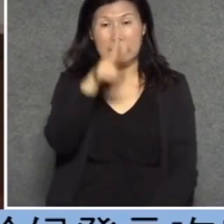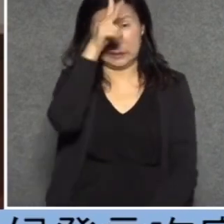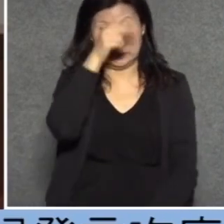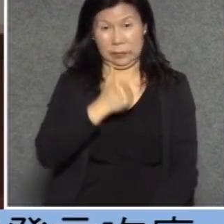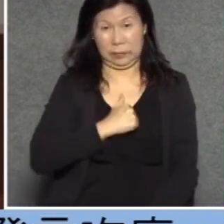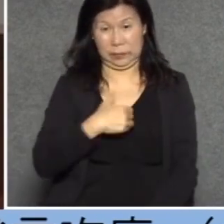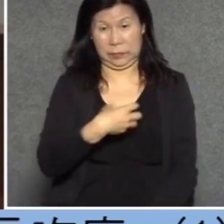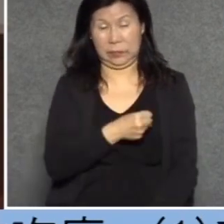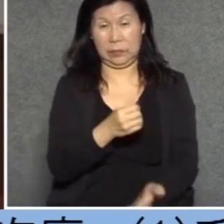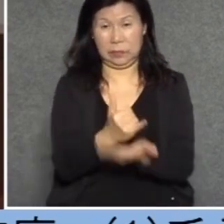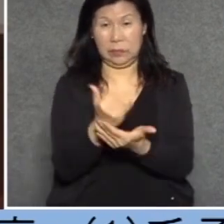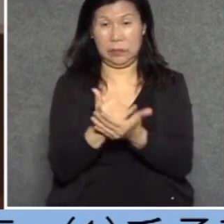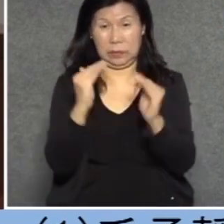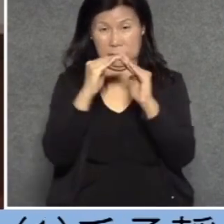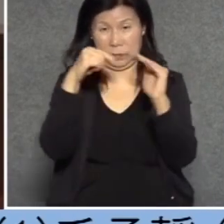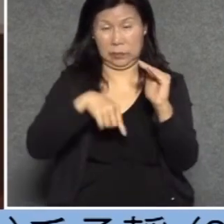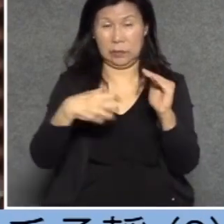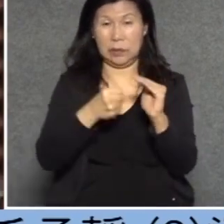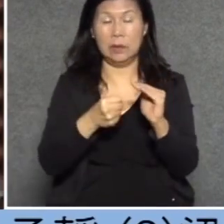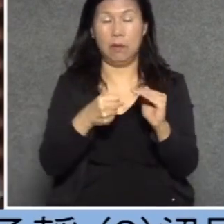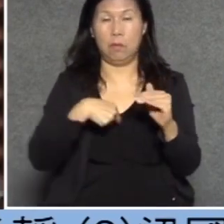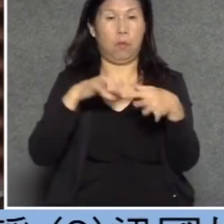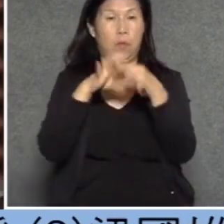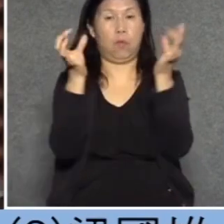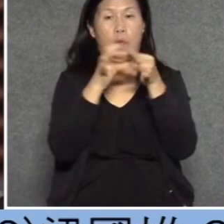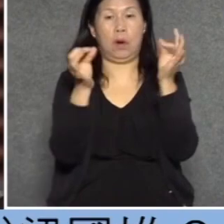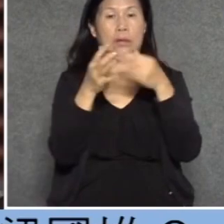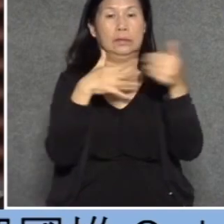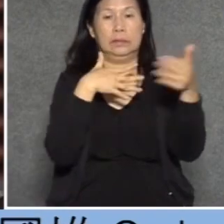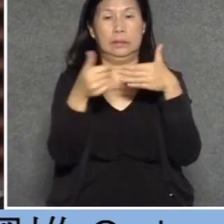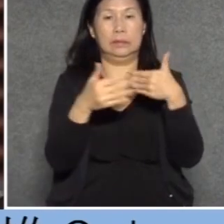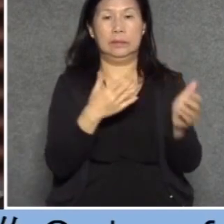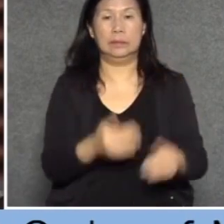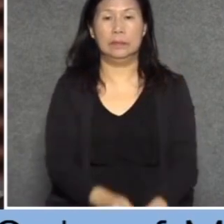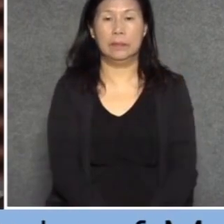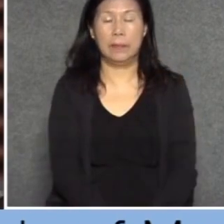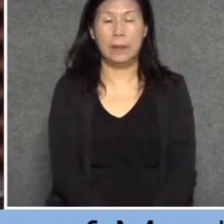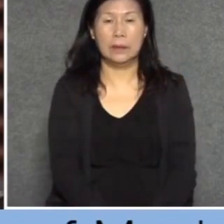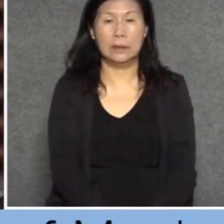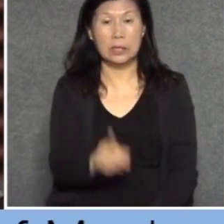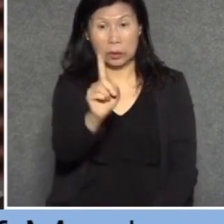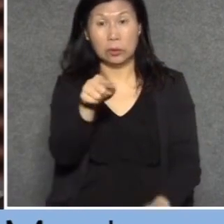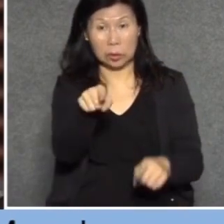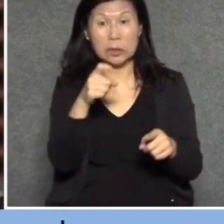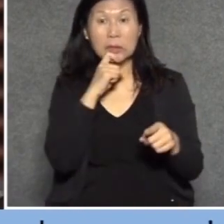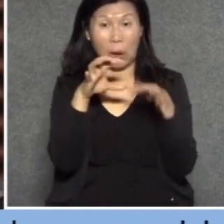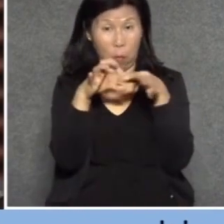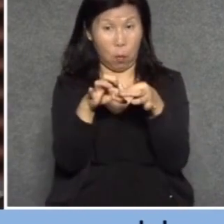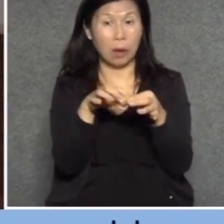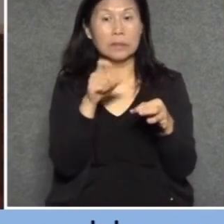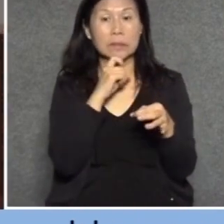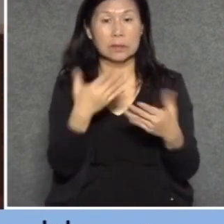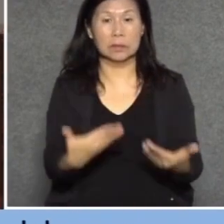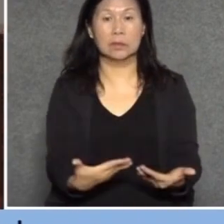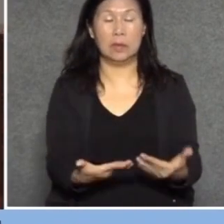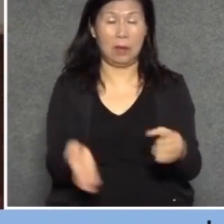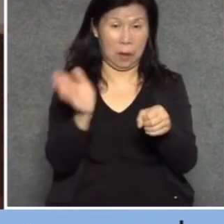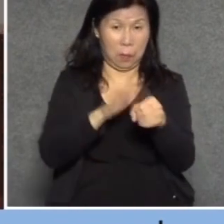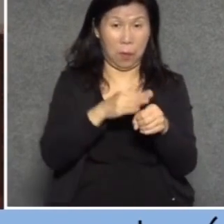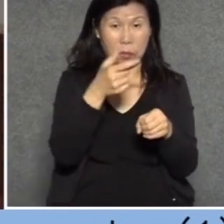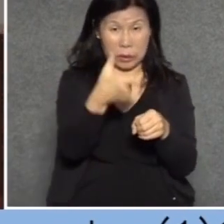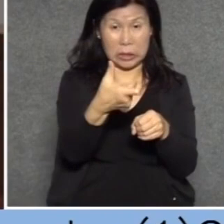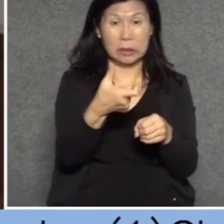咪？關你事嘅喎，係咪啊？點解關你事咧？而家嘅呢個所謂補償金